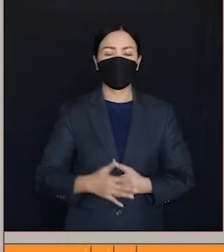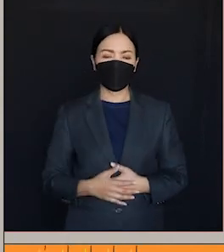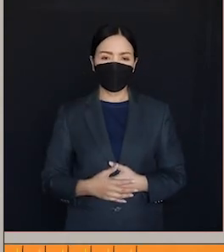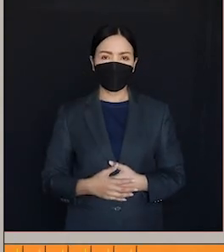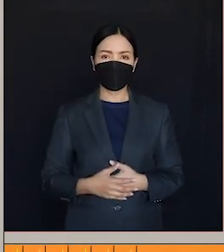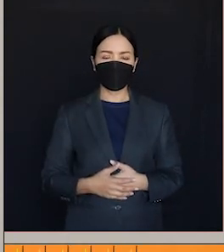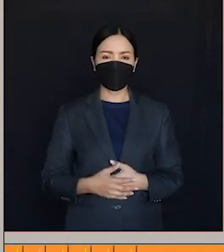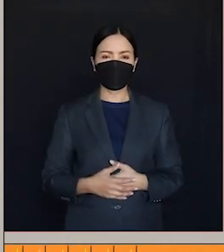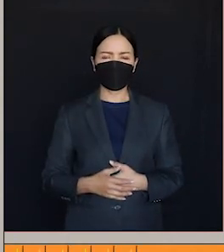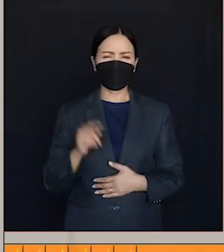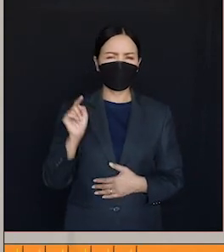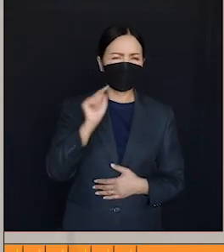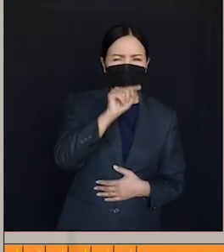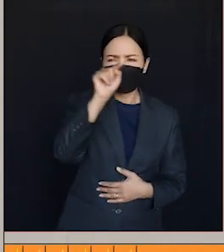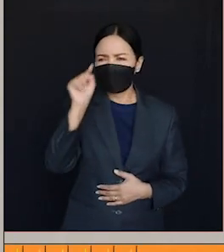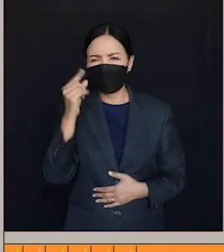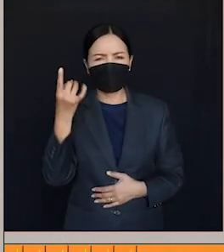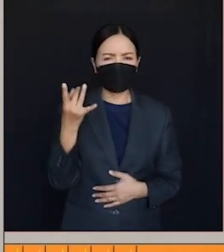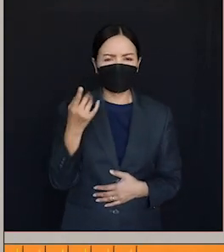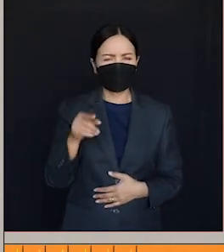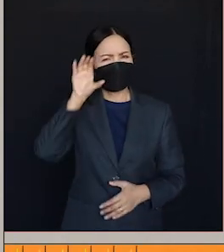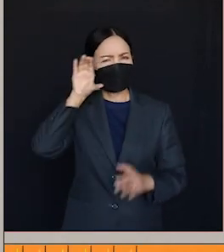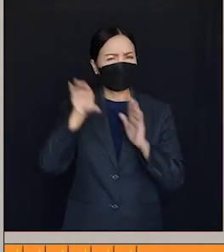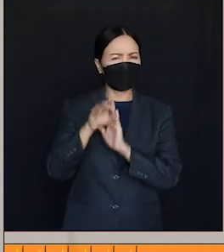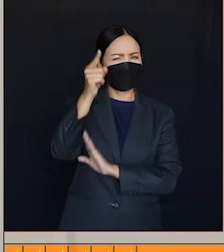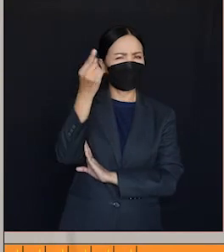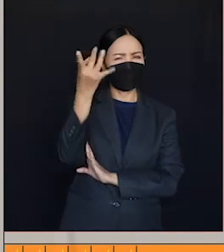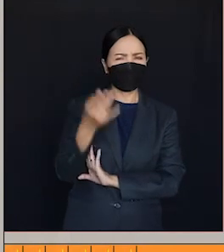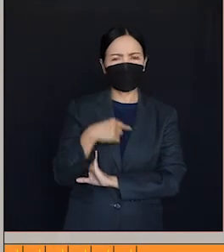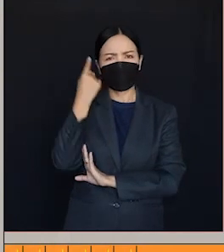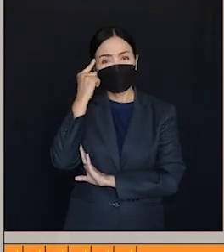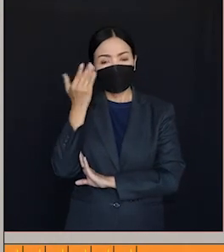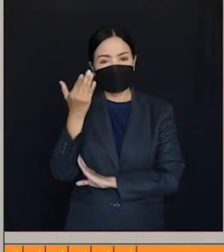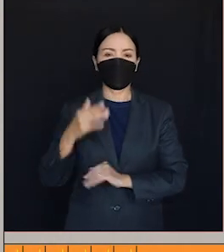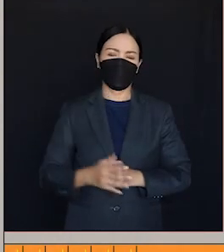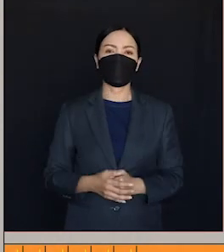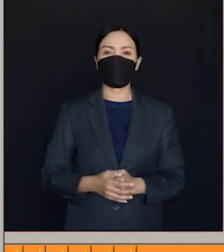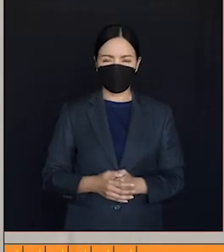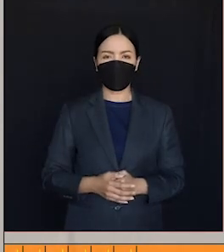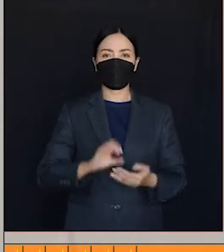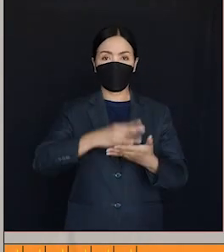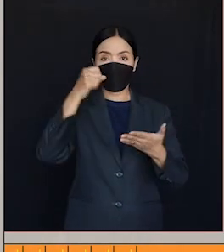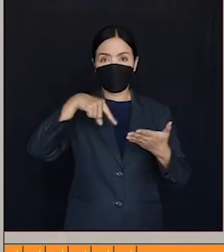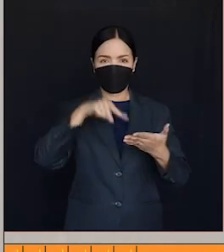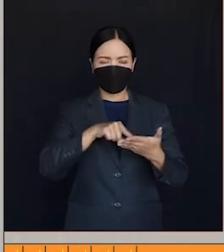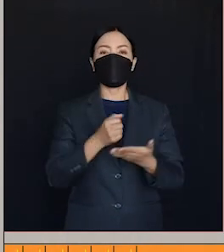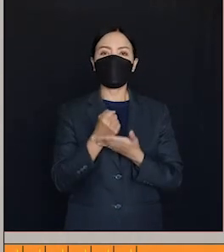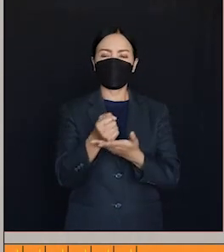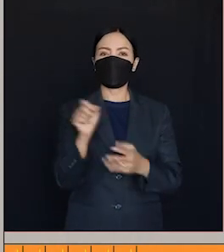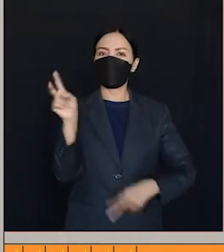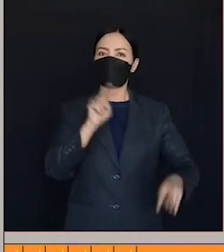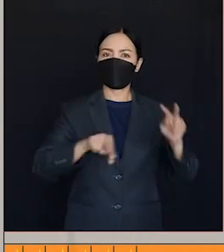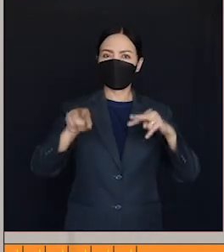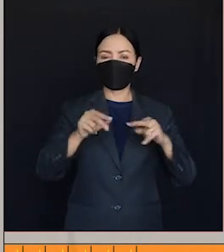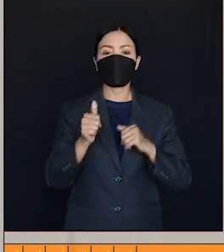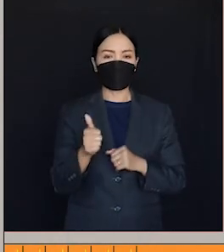าถึงปุ่มเนี่ยก็ไม่รู้ปุ่มอะไรภาพนี้ก็ไม่รู้ภาพอะไรซึ่งซอฟต์แวร์ตัวนี้เนี่ยจะเป็นตัวที่ตรวจสอบนะครับตรวจส